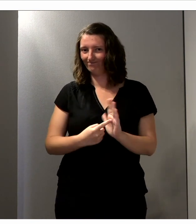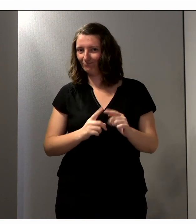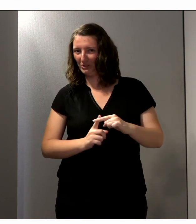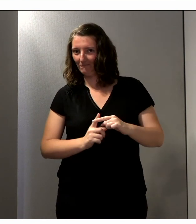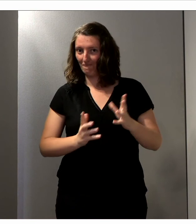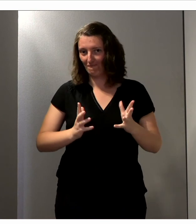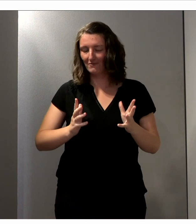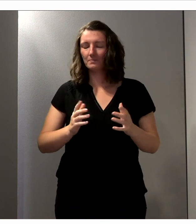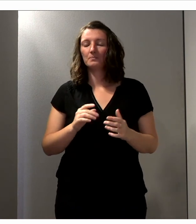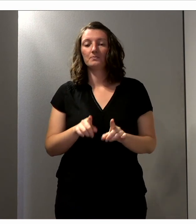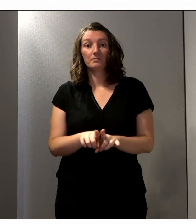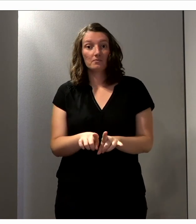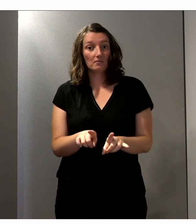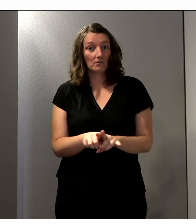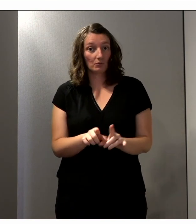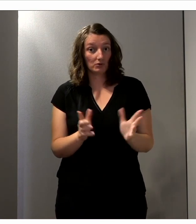Par contre, est-ce